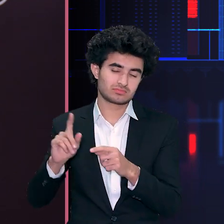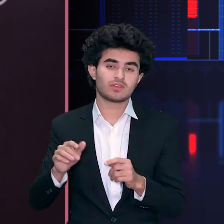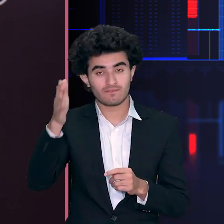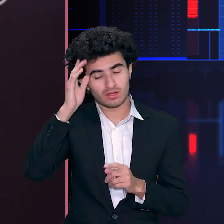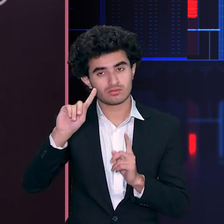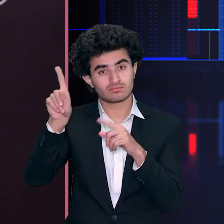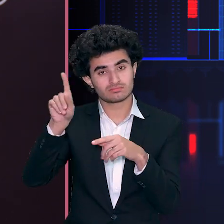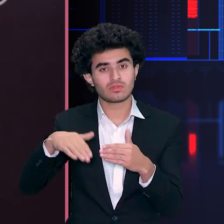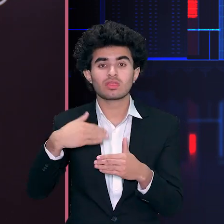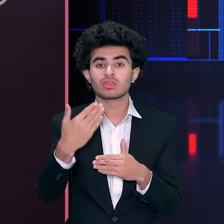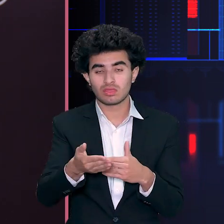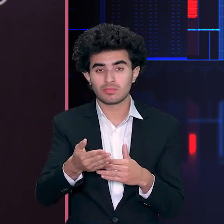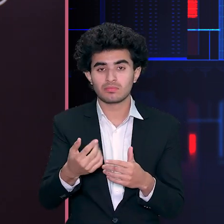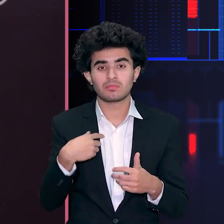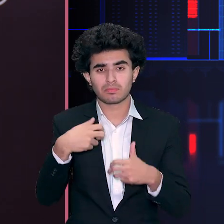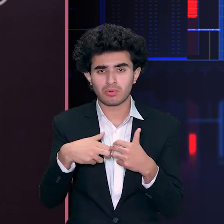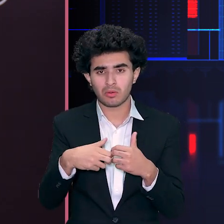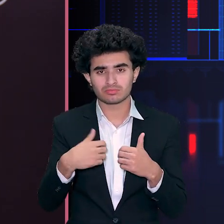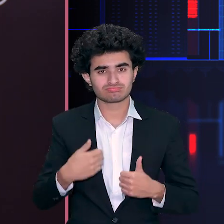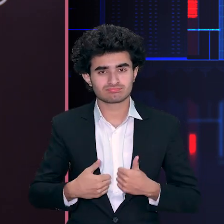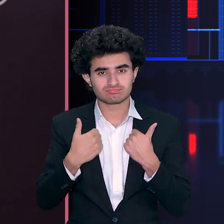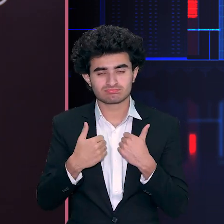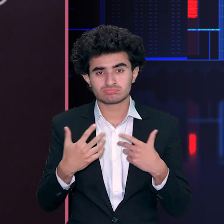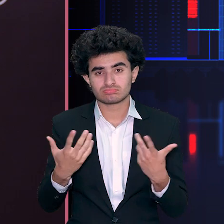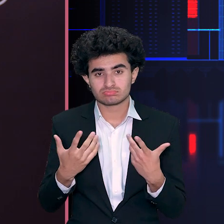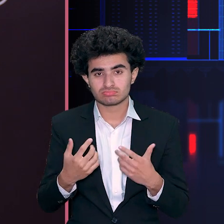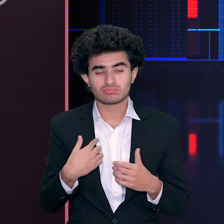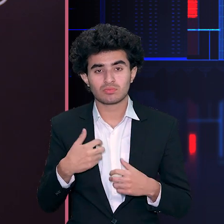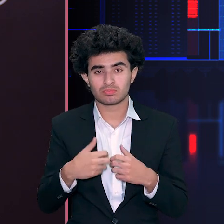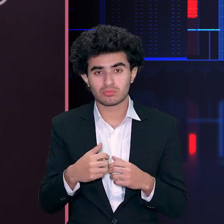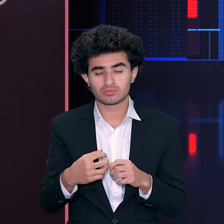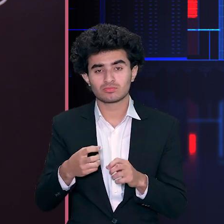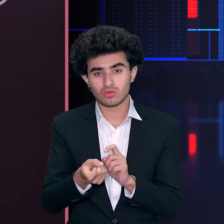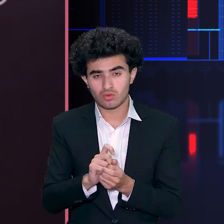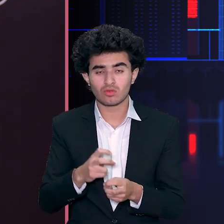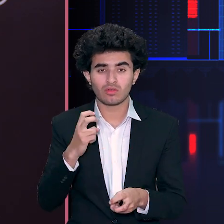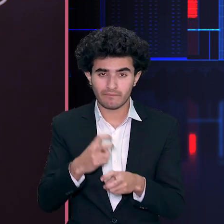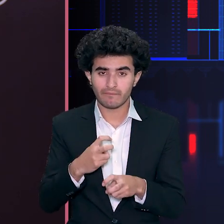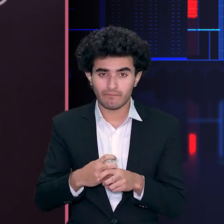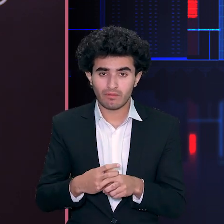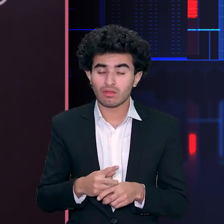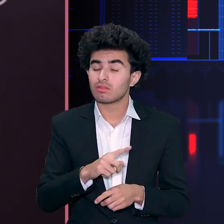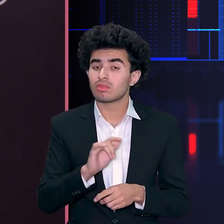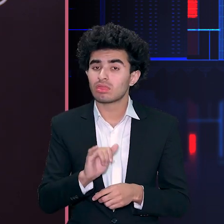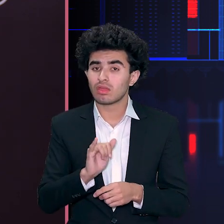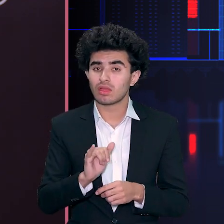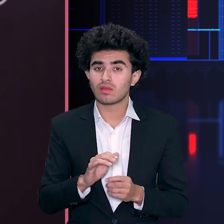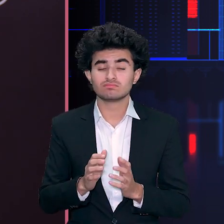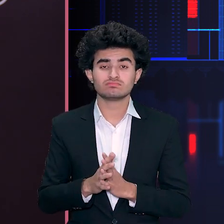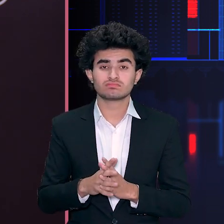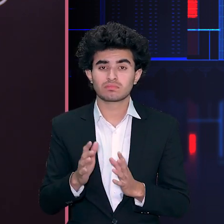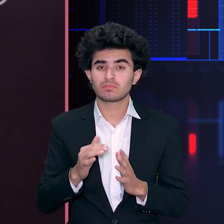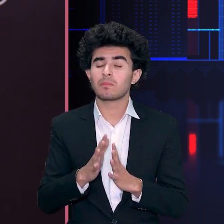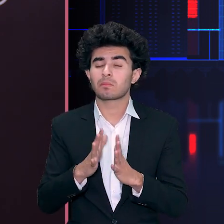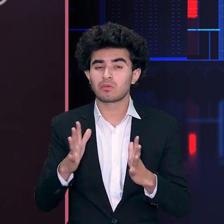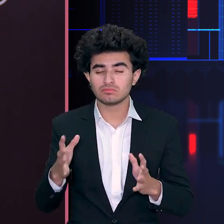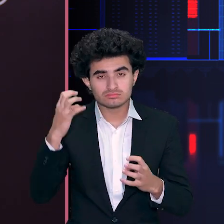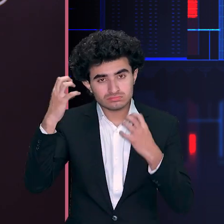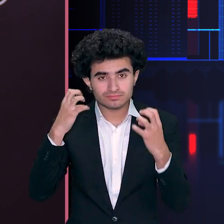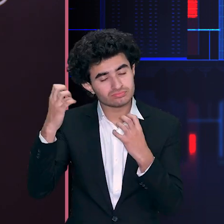فادر گئے، اس کے جانے کے بعد جو پرابلمز آنے شروع ہو گئے اور وہ ٹوٹلی